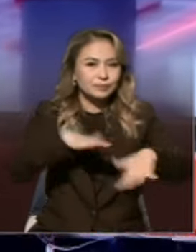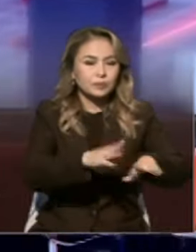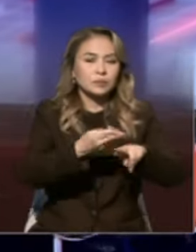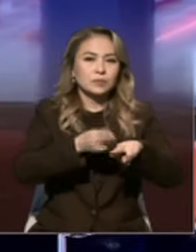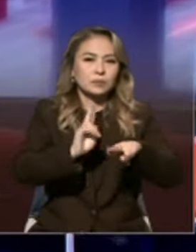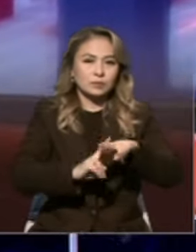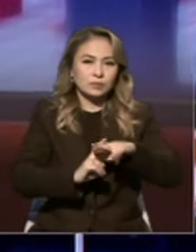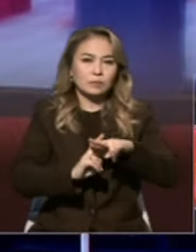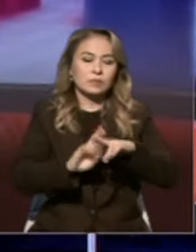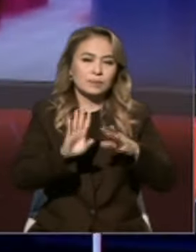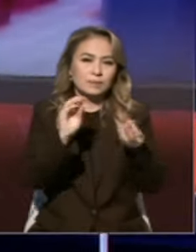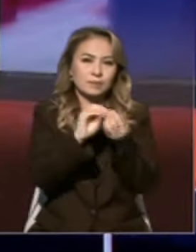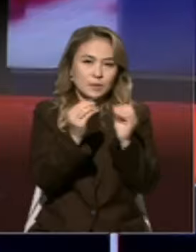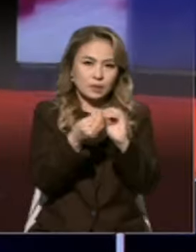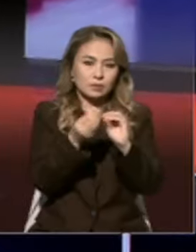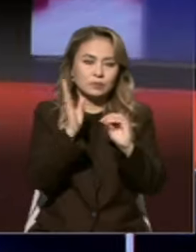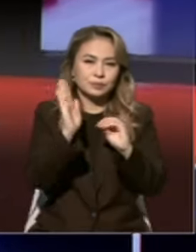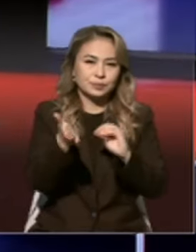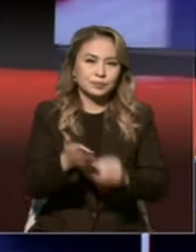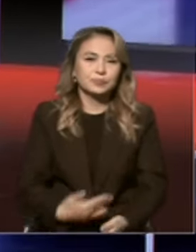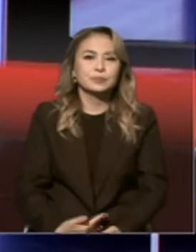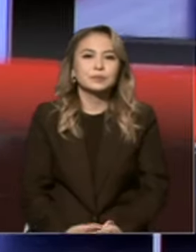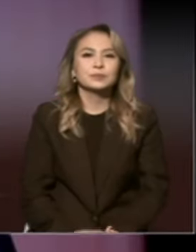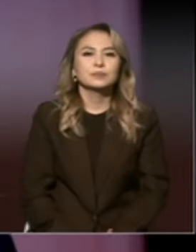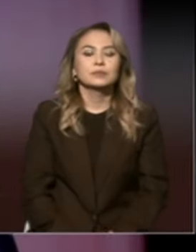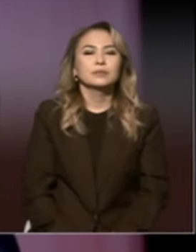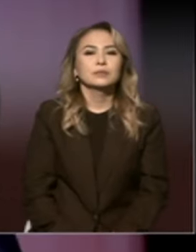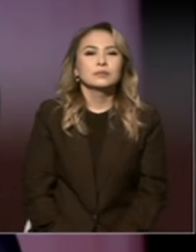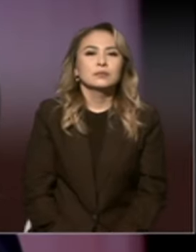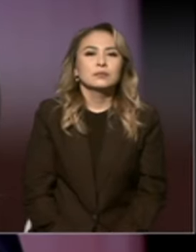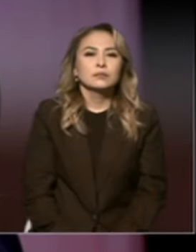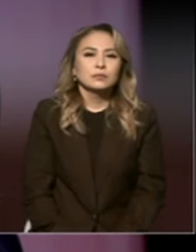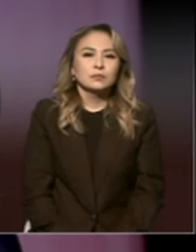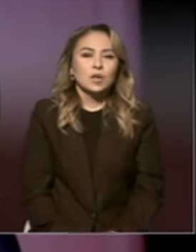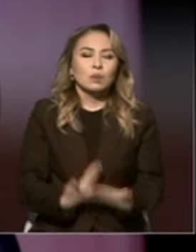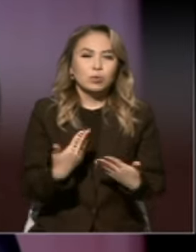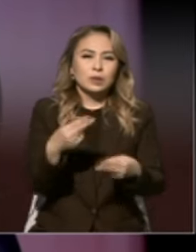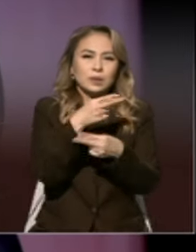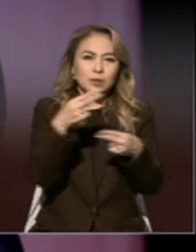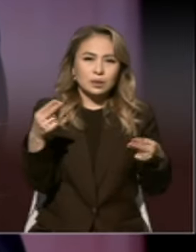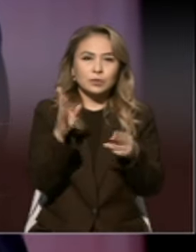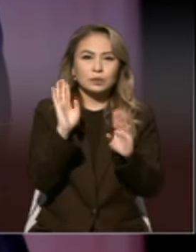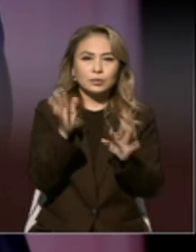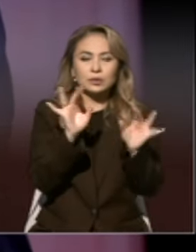сол мәселенің бір нүктесі. Біз енді бұл тақырыпты дәл